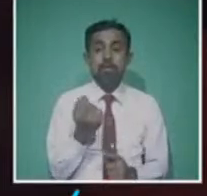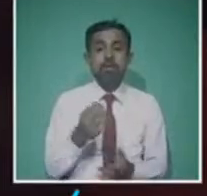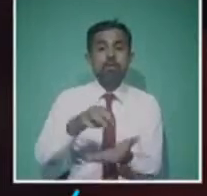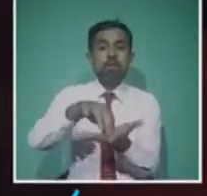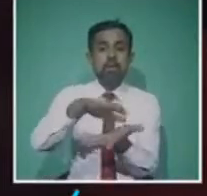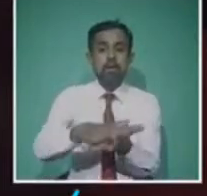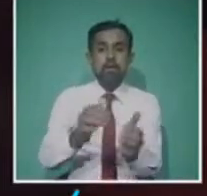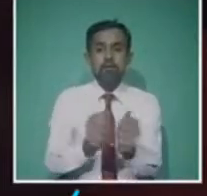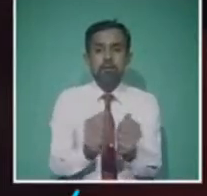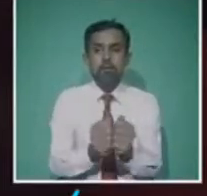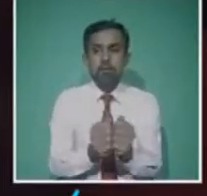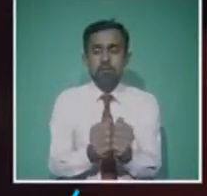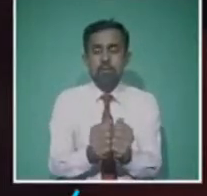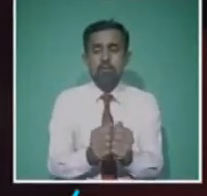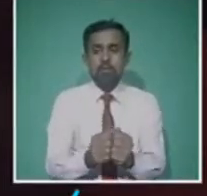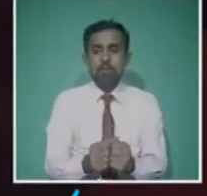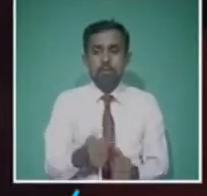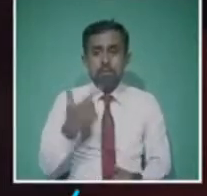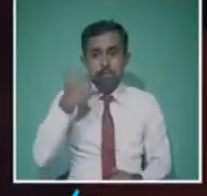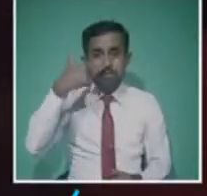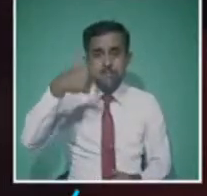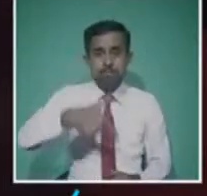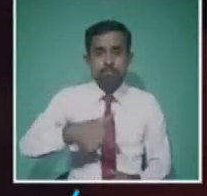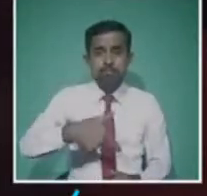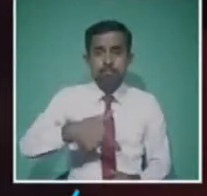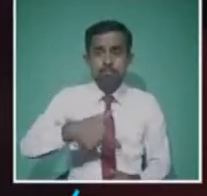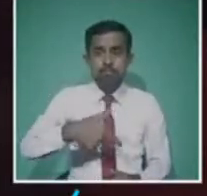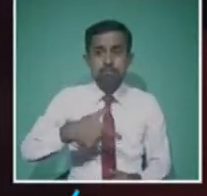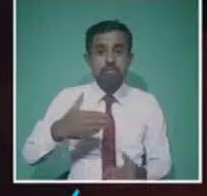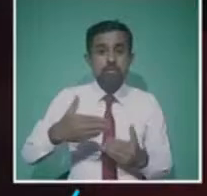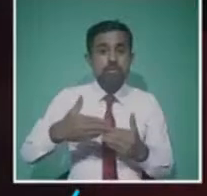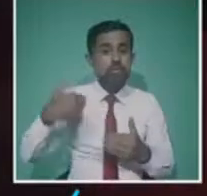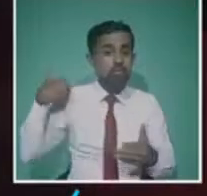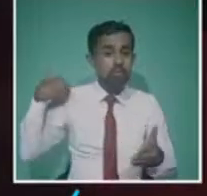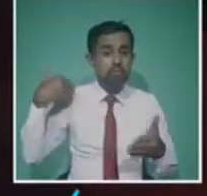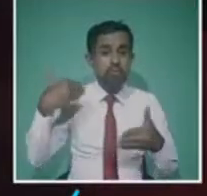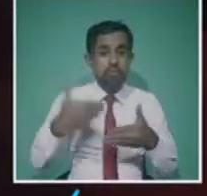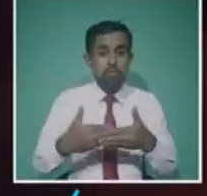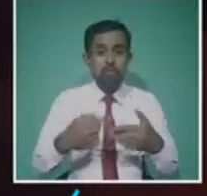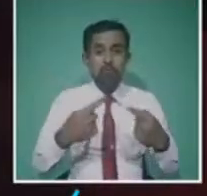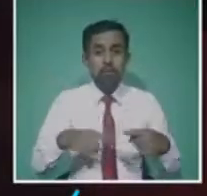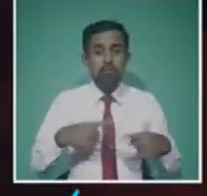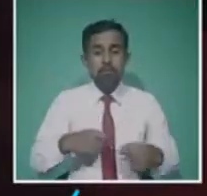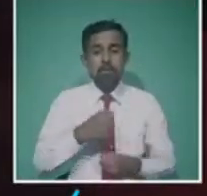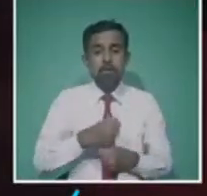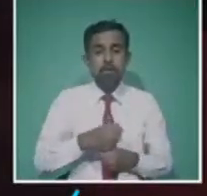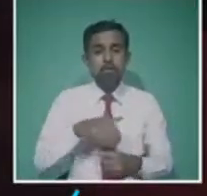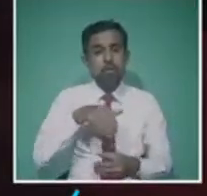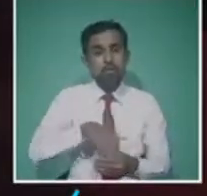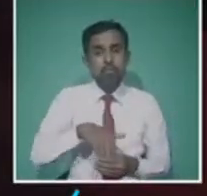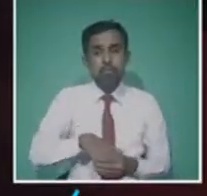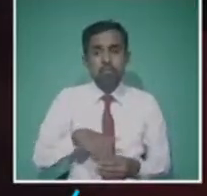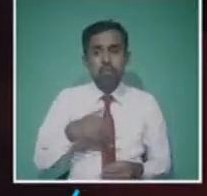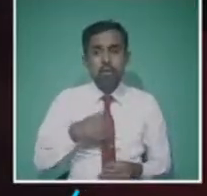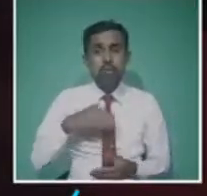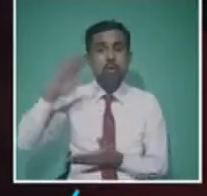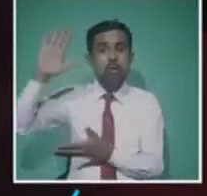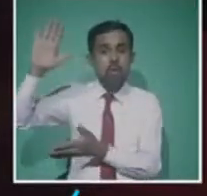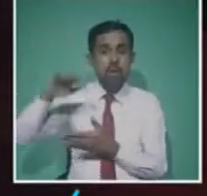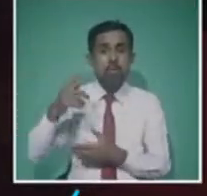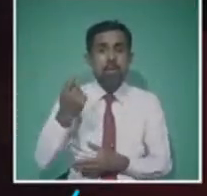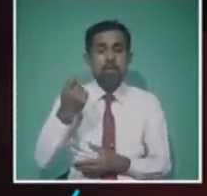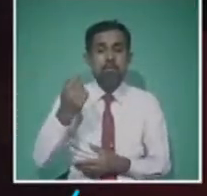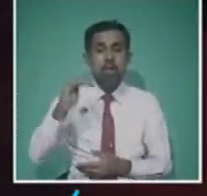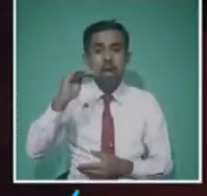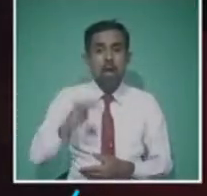ස්ථායීකරණ වැඩපිළිවෙළ විශේෂයෙන්ම ඉන්ධන සඳහා දීර්ඝ කාලයක් තිස්සේ විවිධ ආණ්ඩු යටතේ අපි ආනයනය කරන මිලට